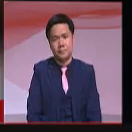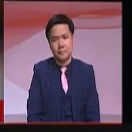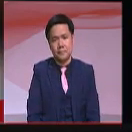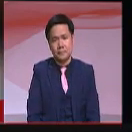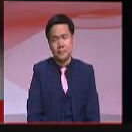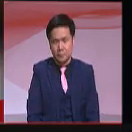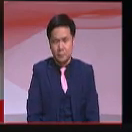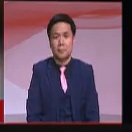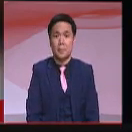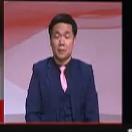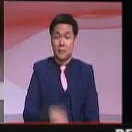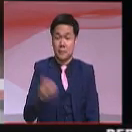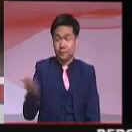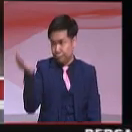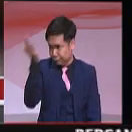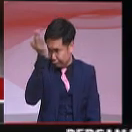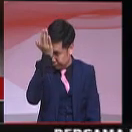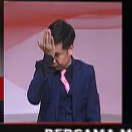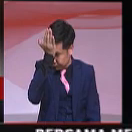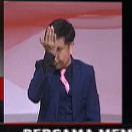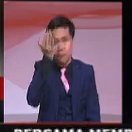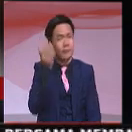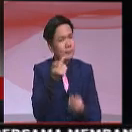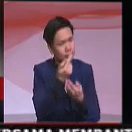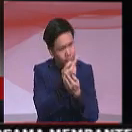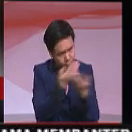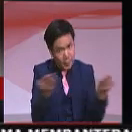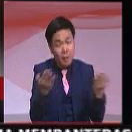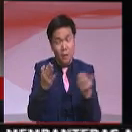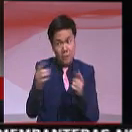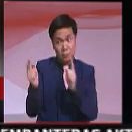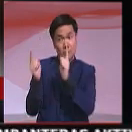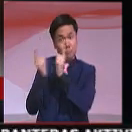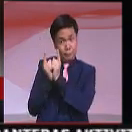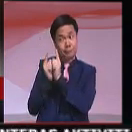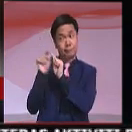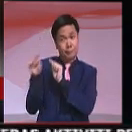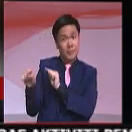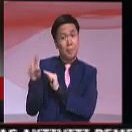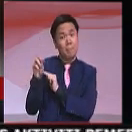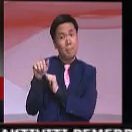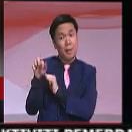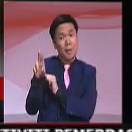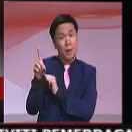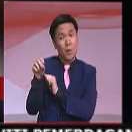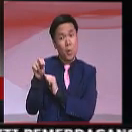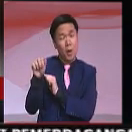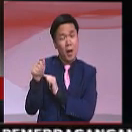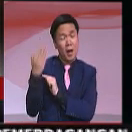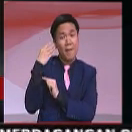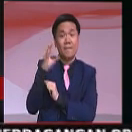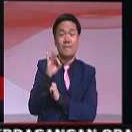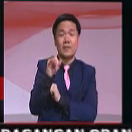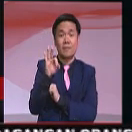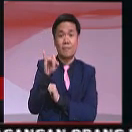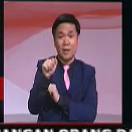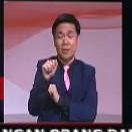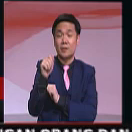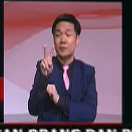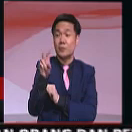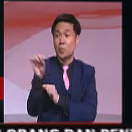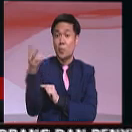di dalam satu pernyataan Al Sultan Abdul masthuro bercerita pernah bertemu dengan Maradona ketika Anugerah plus sepak FIFA 2017